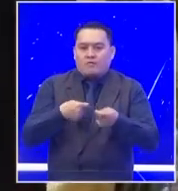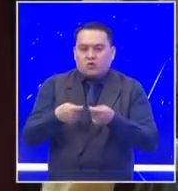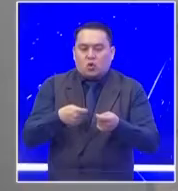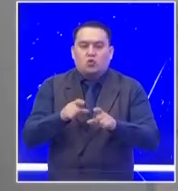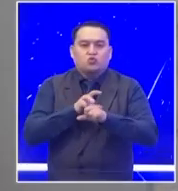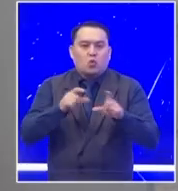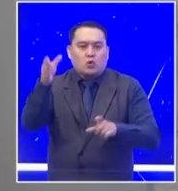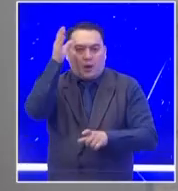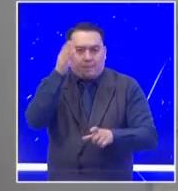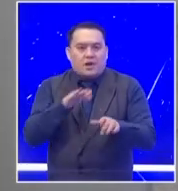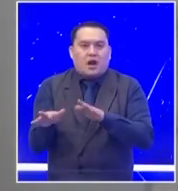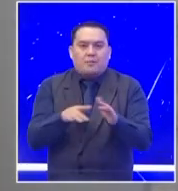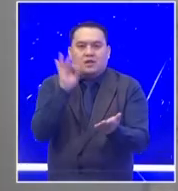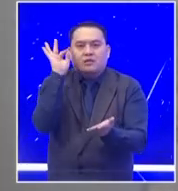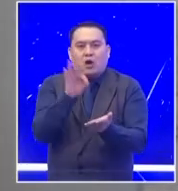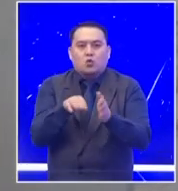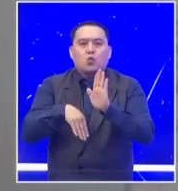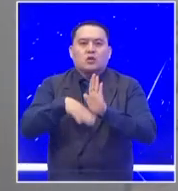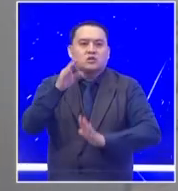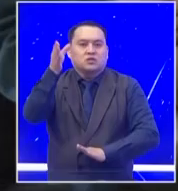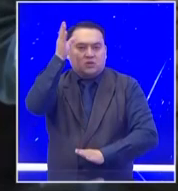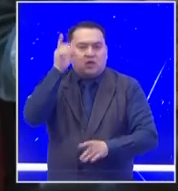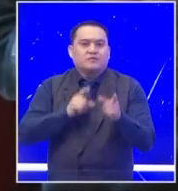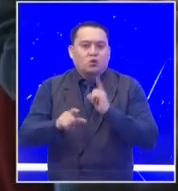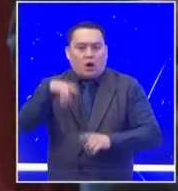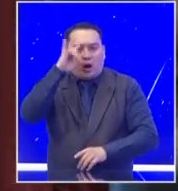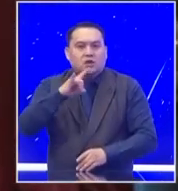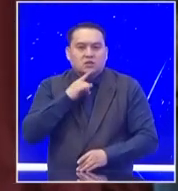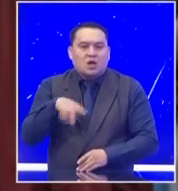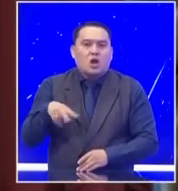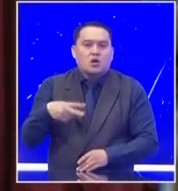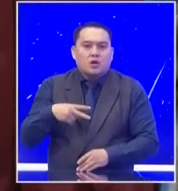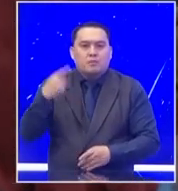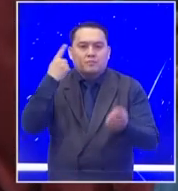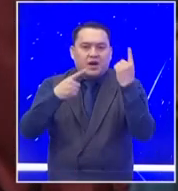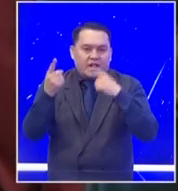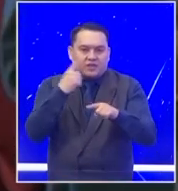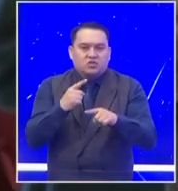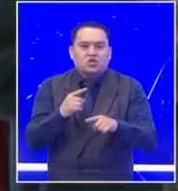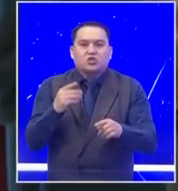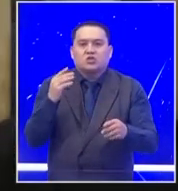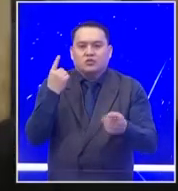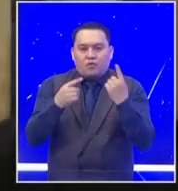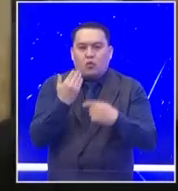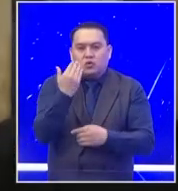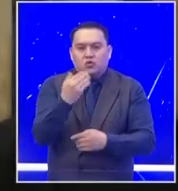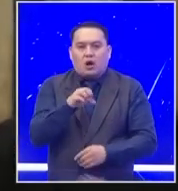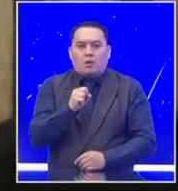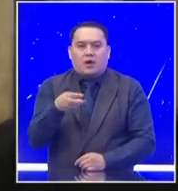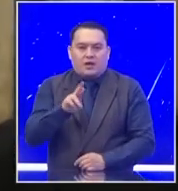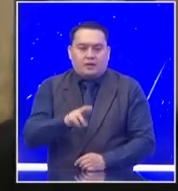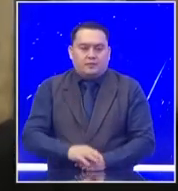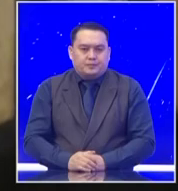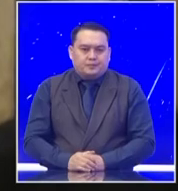заведения, подобные мероприятия нацелены на улучшение знаний студентов о казахской литературе и поэзии, в частности, о творческом наследии